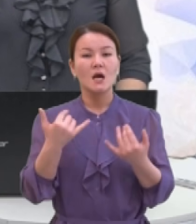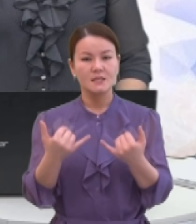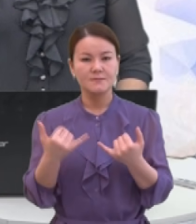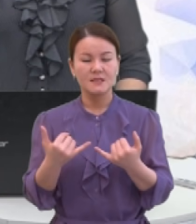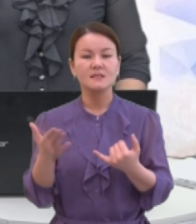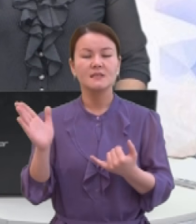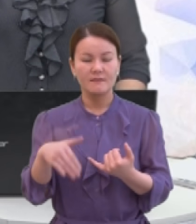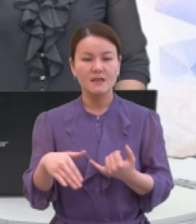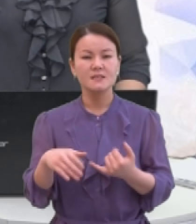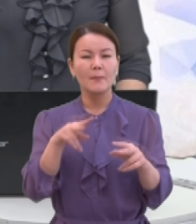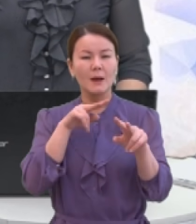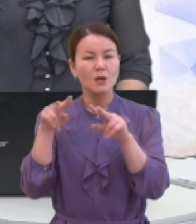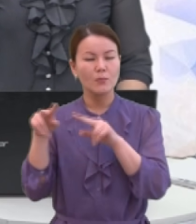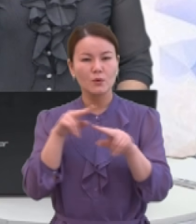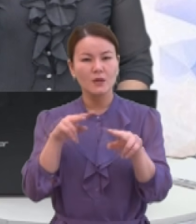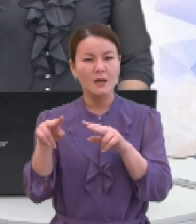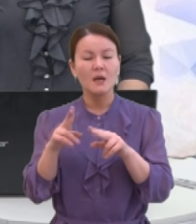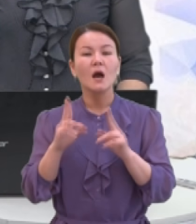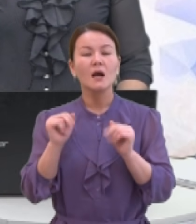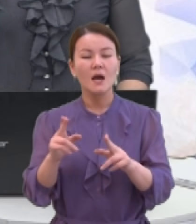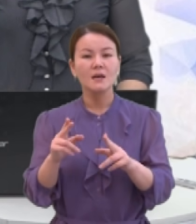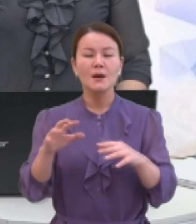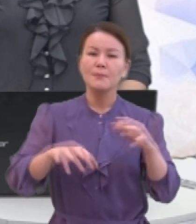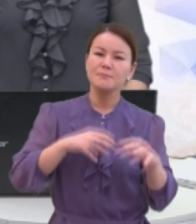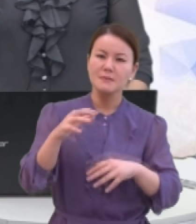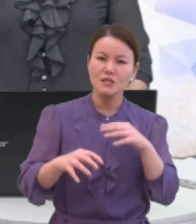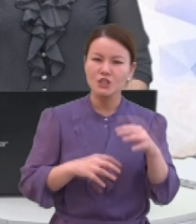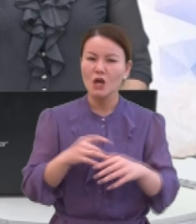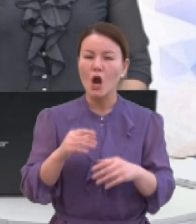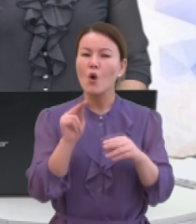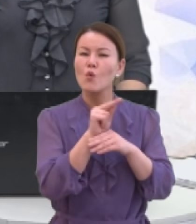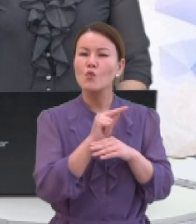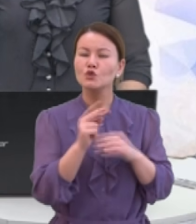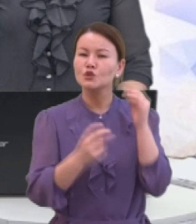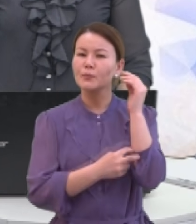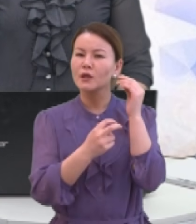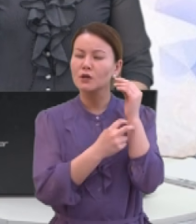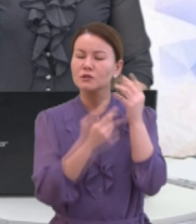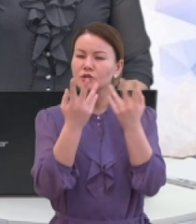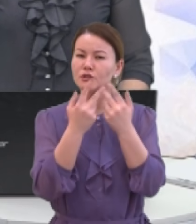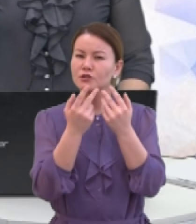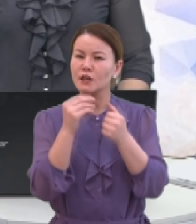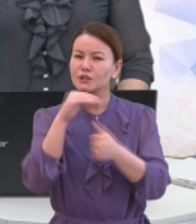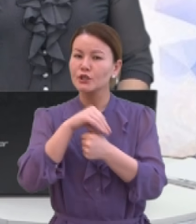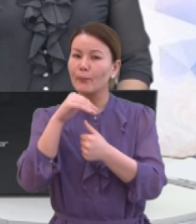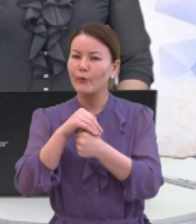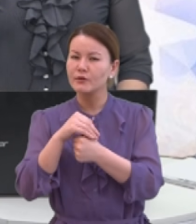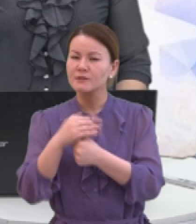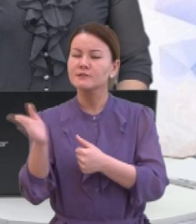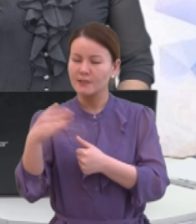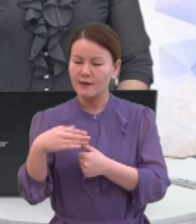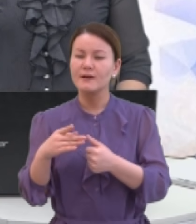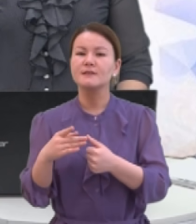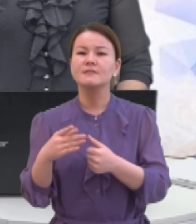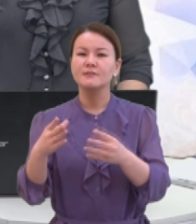давайте понаблюдаем как мишка учит белочку считать грибочки присоединимся